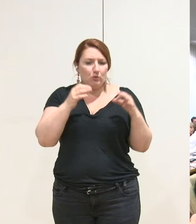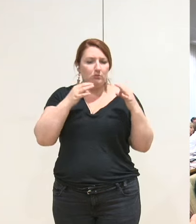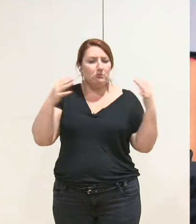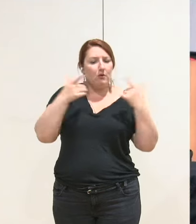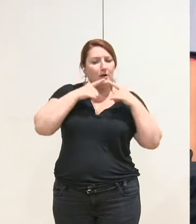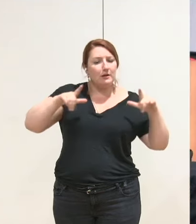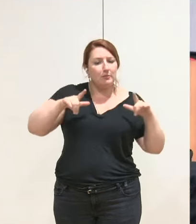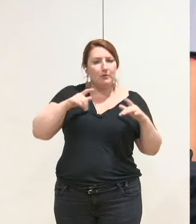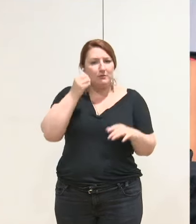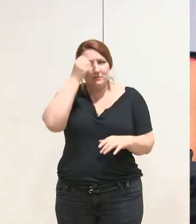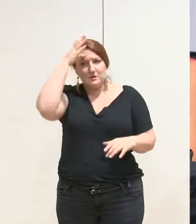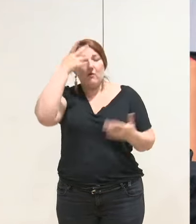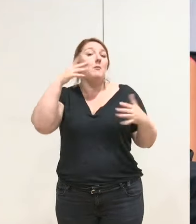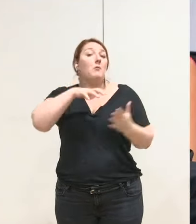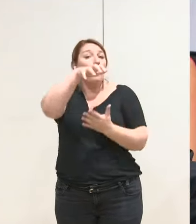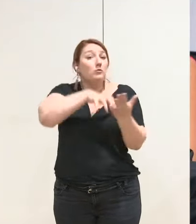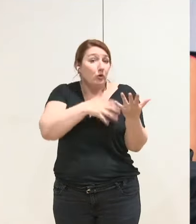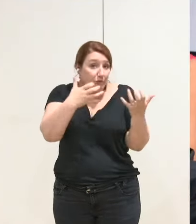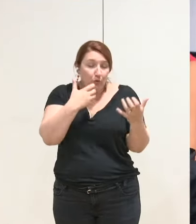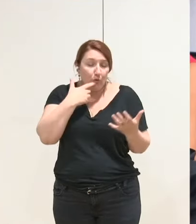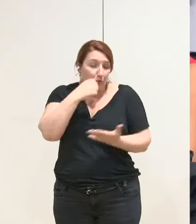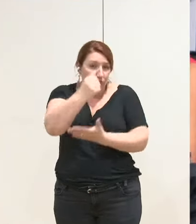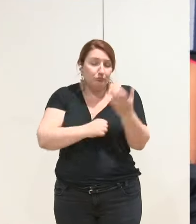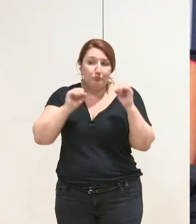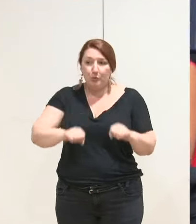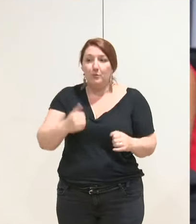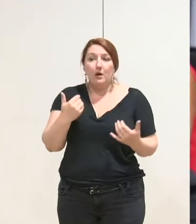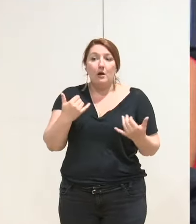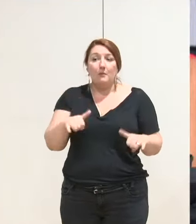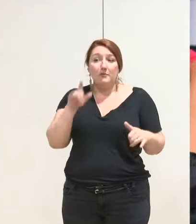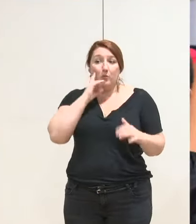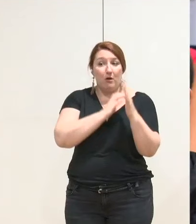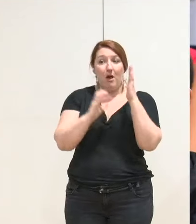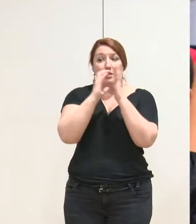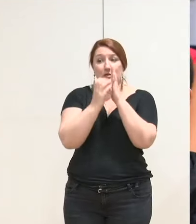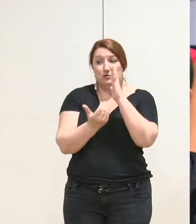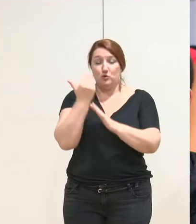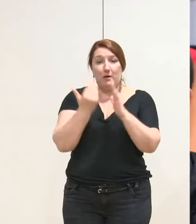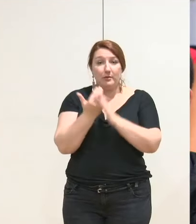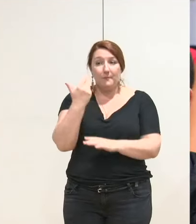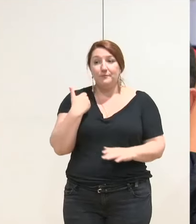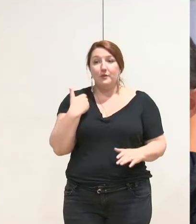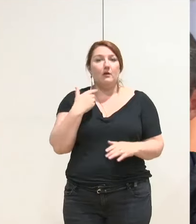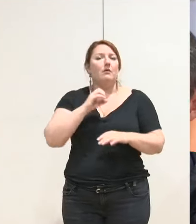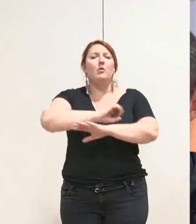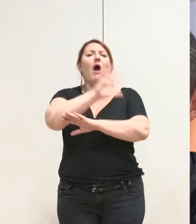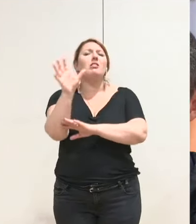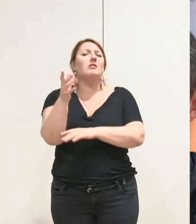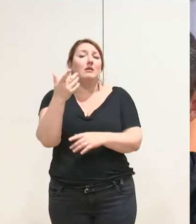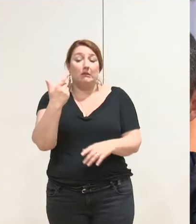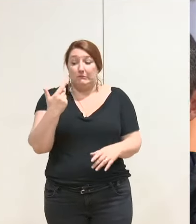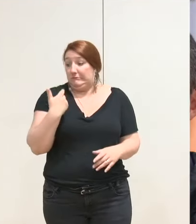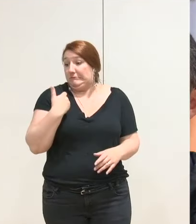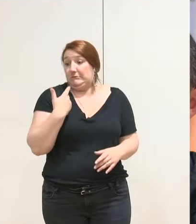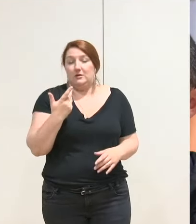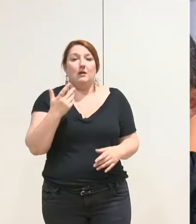s'il faut une note va tachcher de laffire mais là pour le coup elle est pas faite parce que l'article de ce matin et les associations en question ne sont pas pour